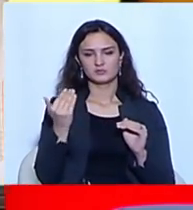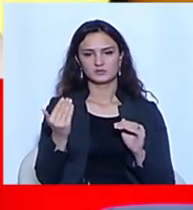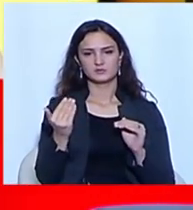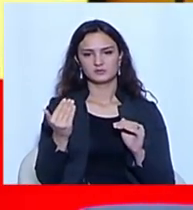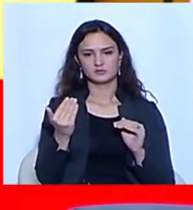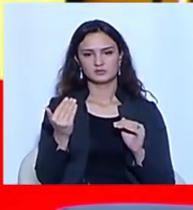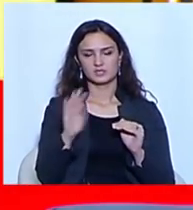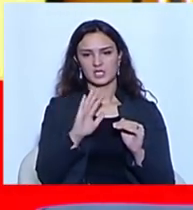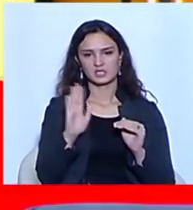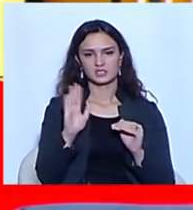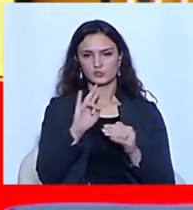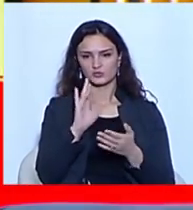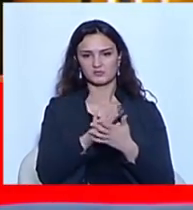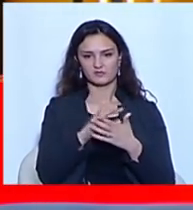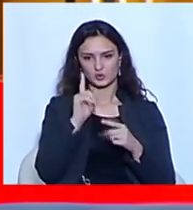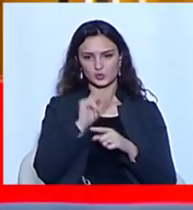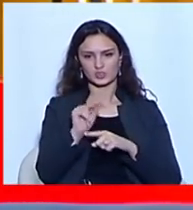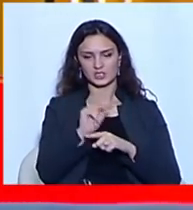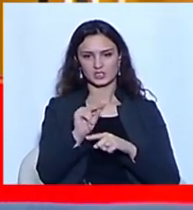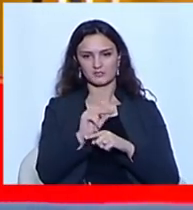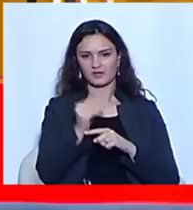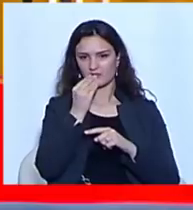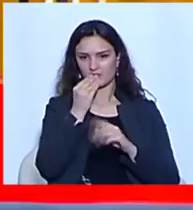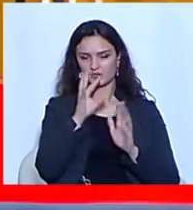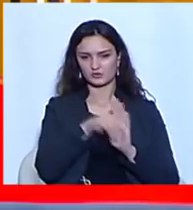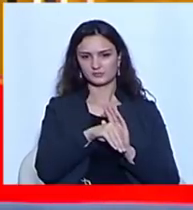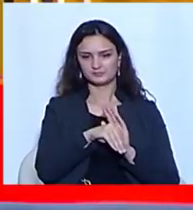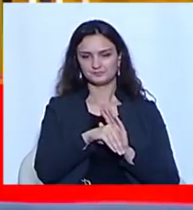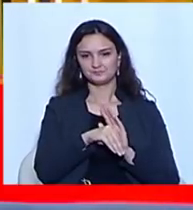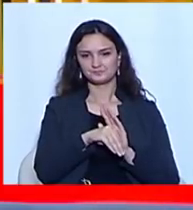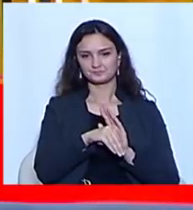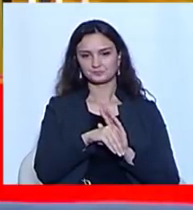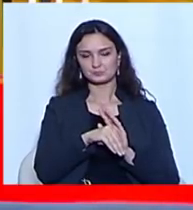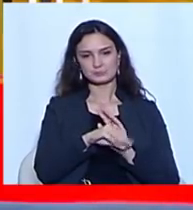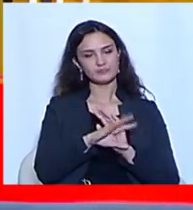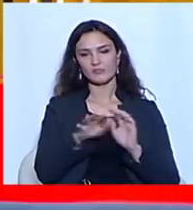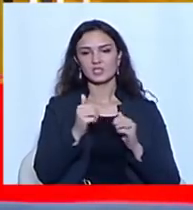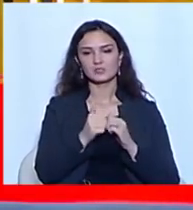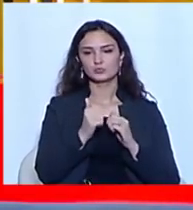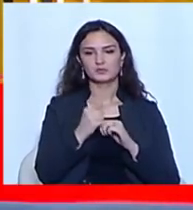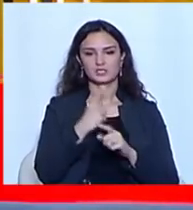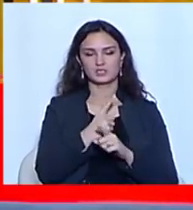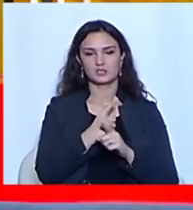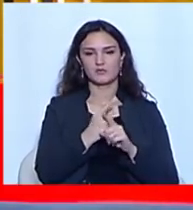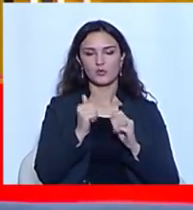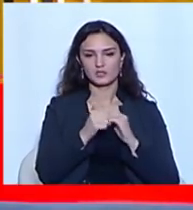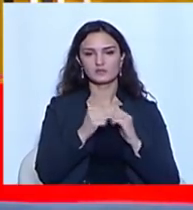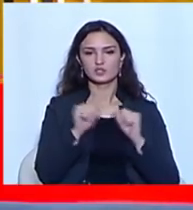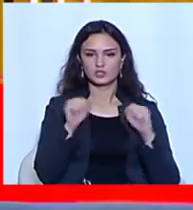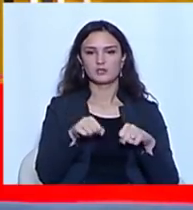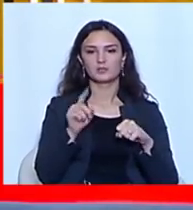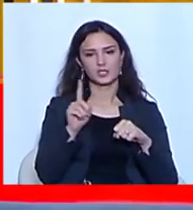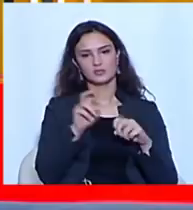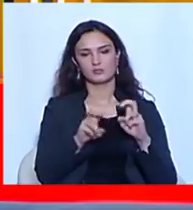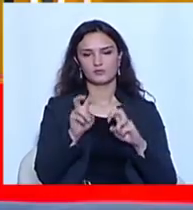არც მუდმივი ჭკუის დარიგება ვარგა, კვებაში მაქვს მემხედველობაში და არც მუდმივად აკრძალვა. ყოველთვის შეიძლება